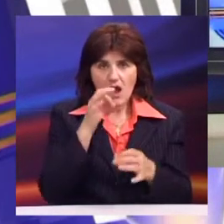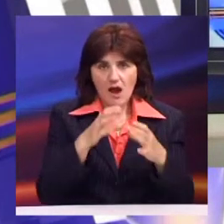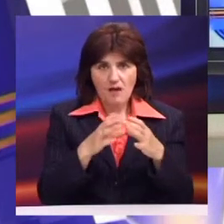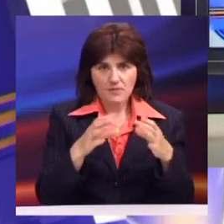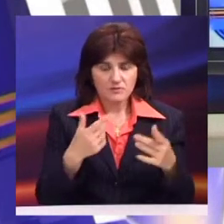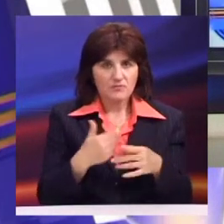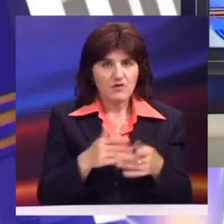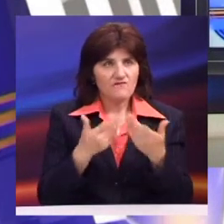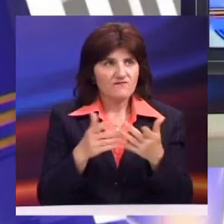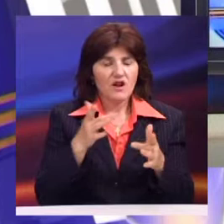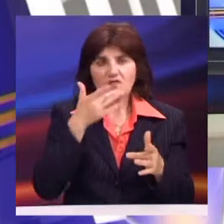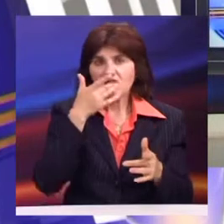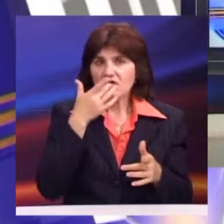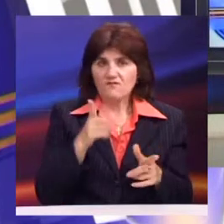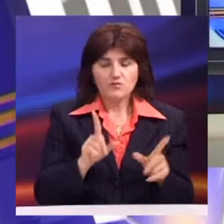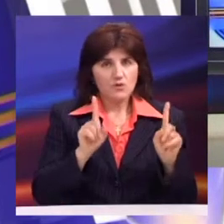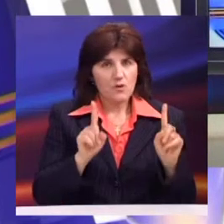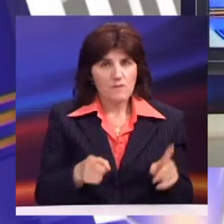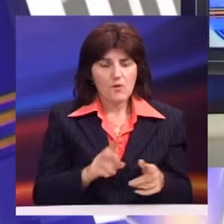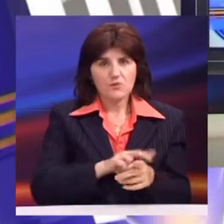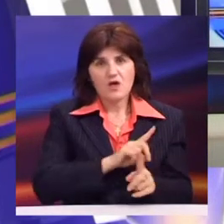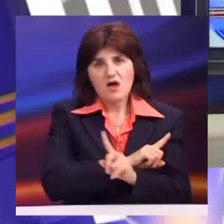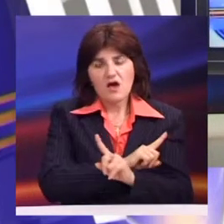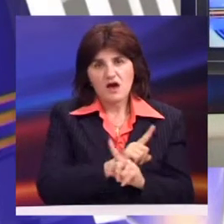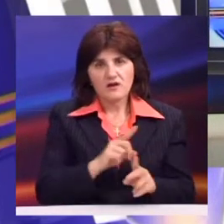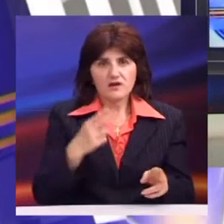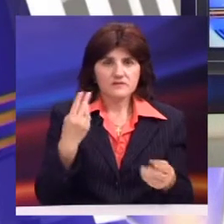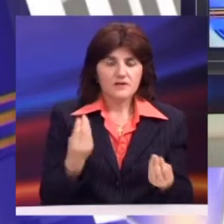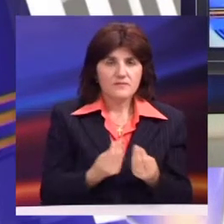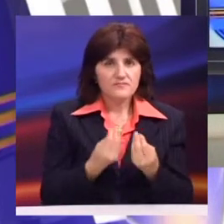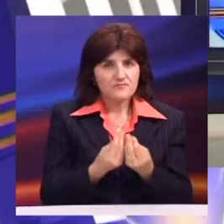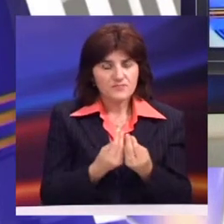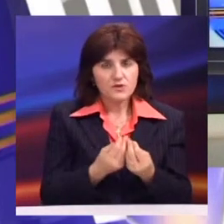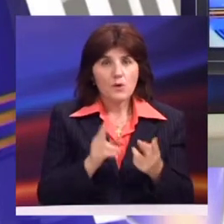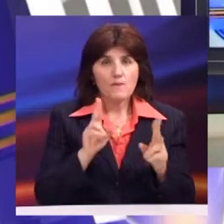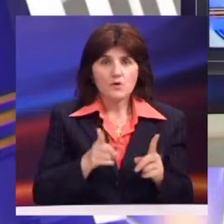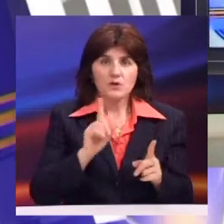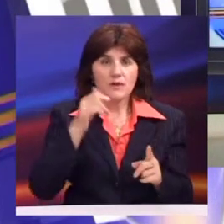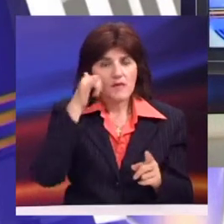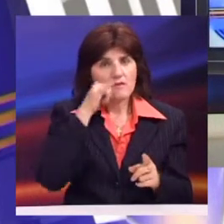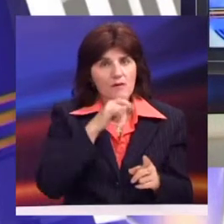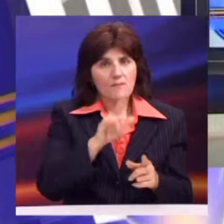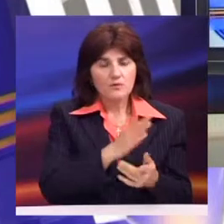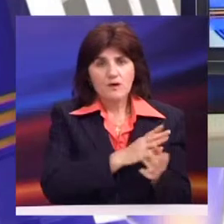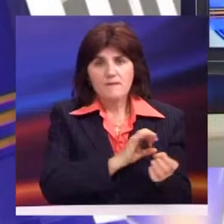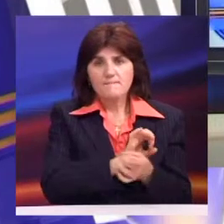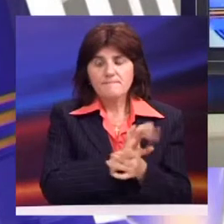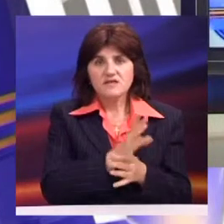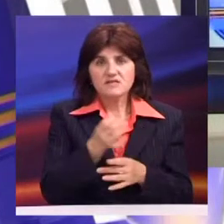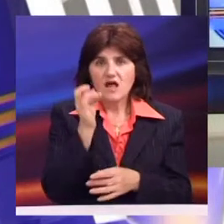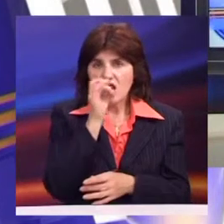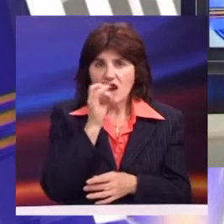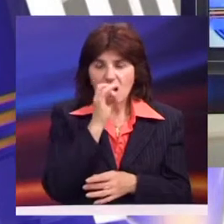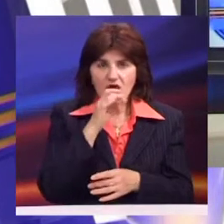apoteku. Zbog velikih vrućina koje mogu da prouzrokuju razne tegobe, na letovanje nikako ne bi trebalo krenuti bez redovne